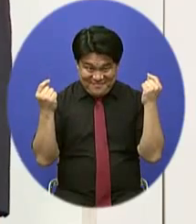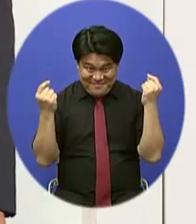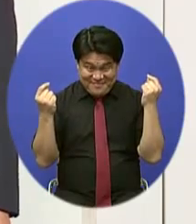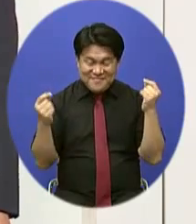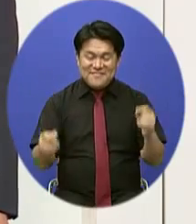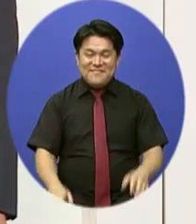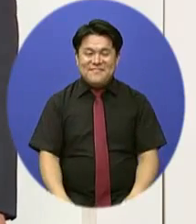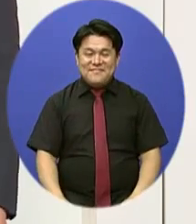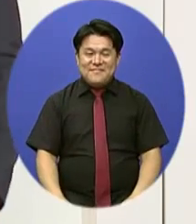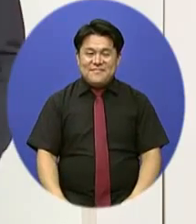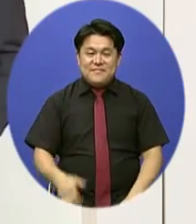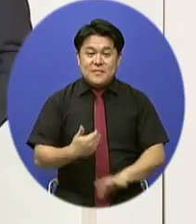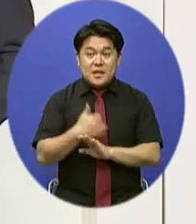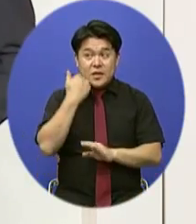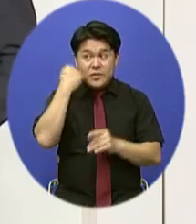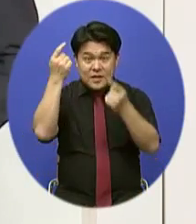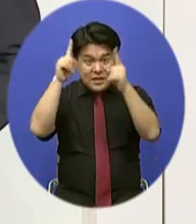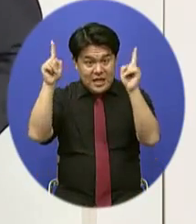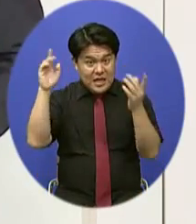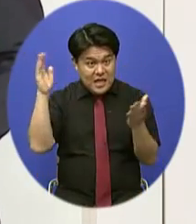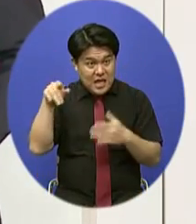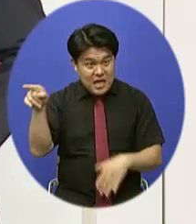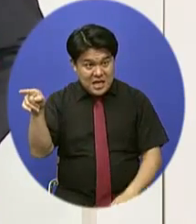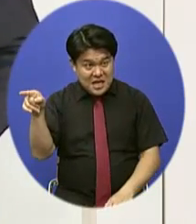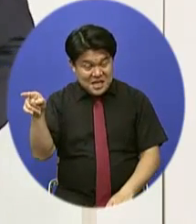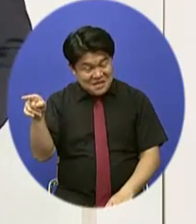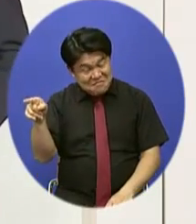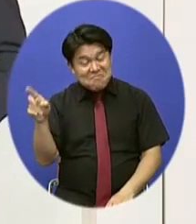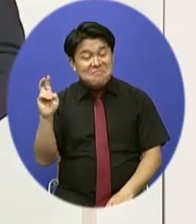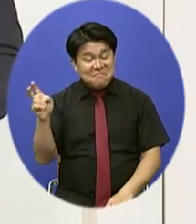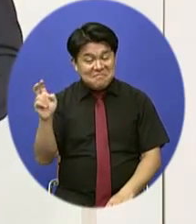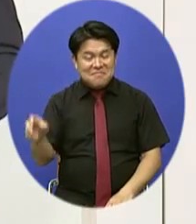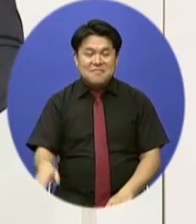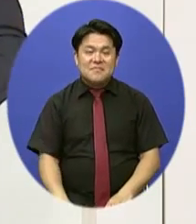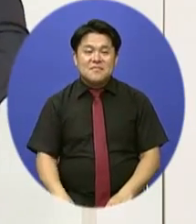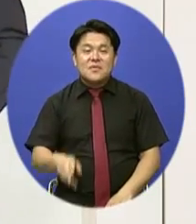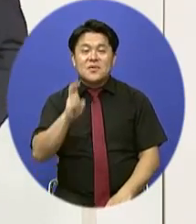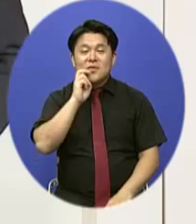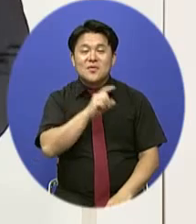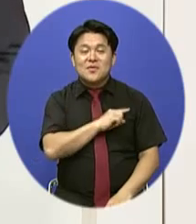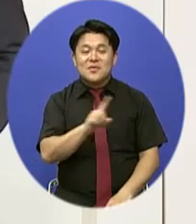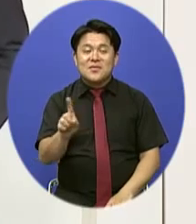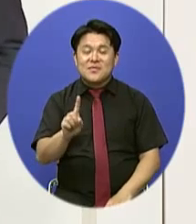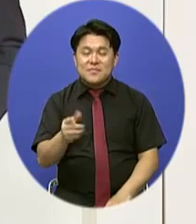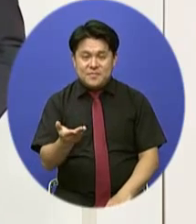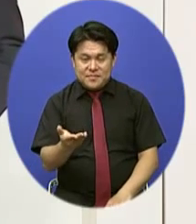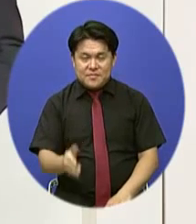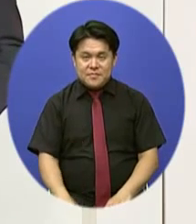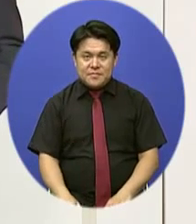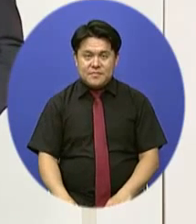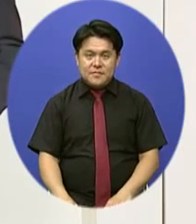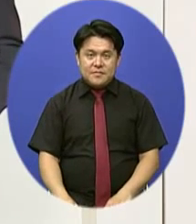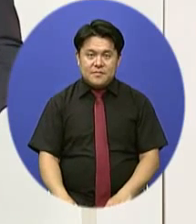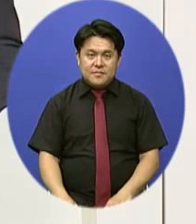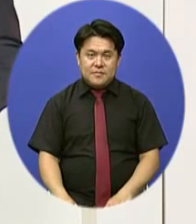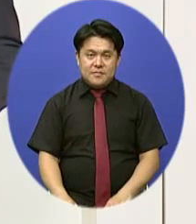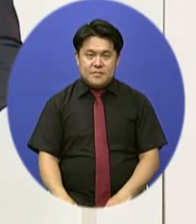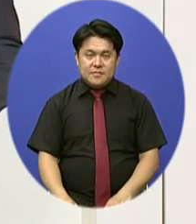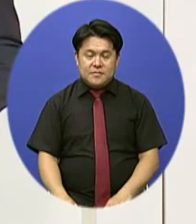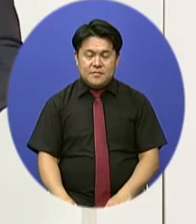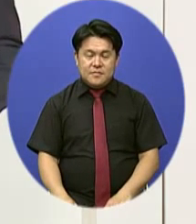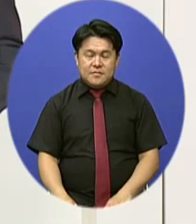감사합니다. 다른 분들은 그러면 대학생, 대학원생이었고. 그렇죠. 네. 자, 오늘 어떤 노래 준비하셨나요?